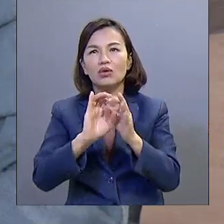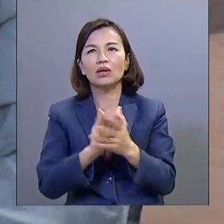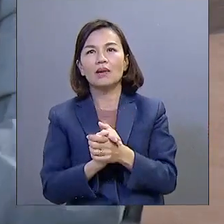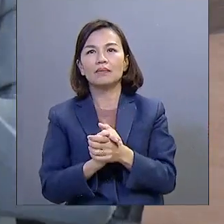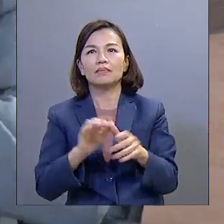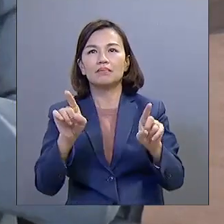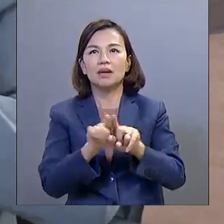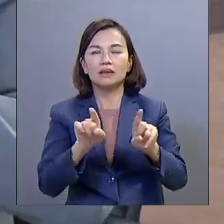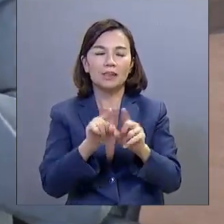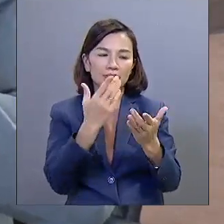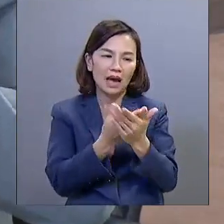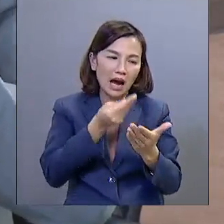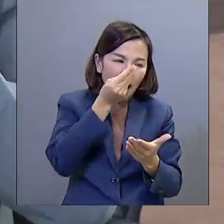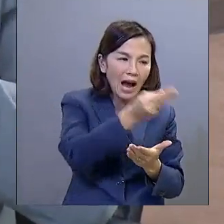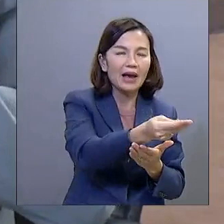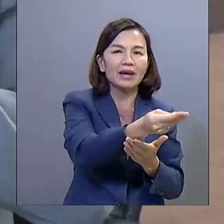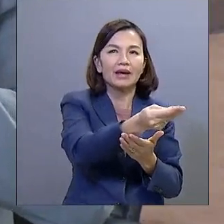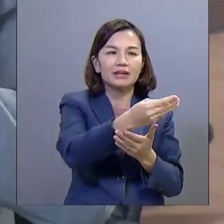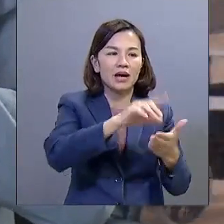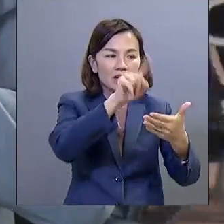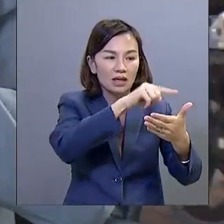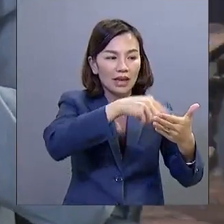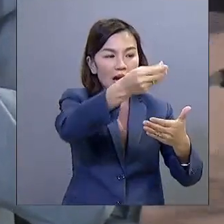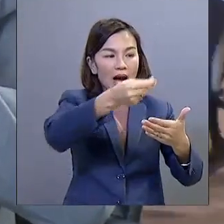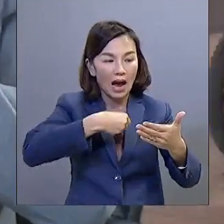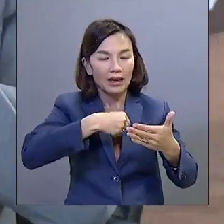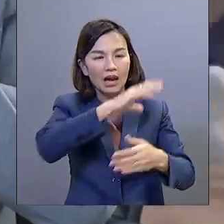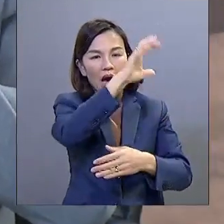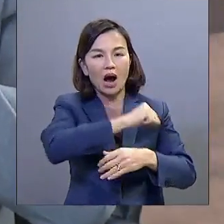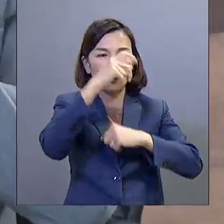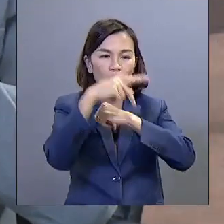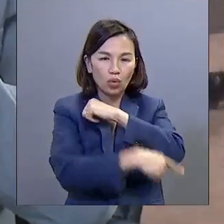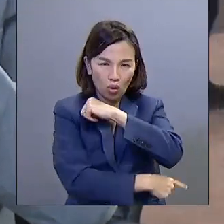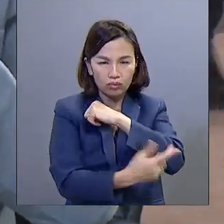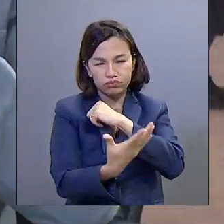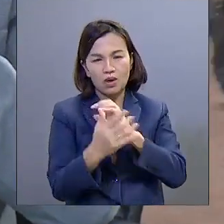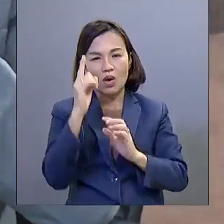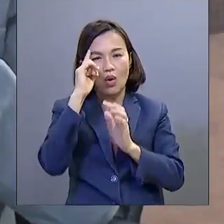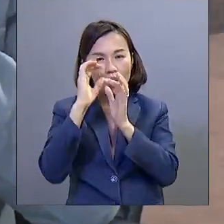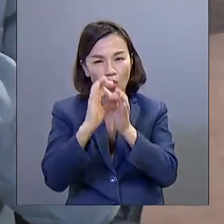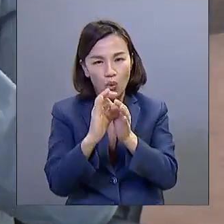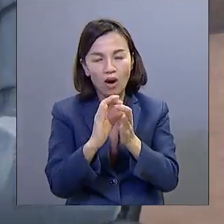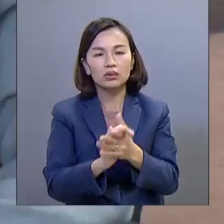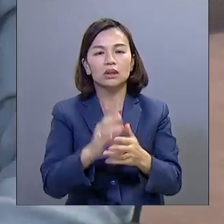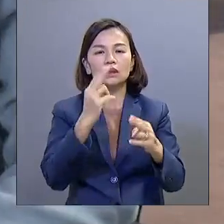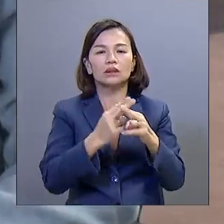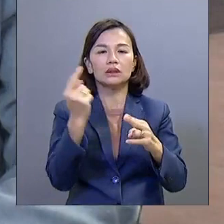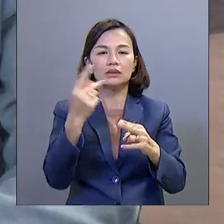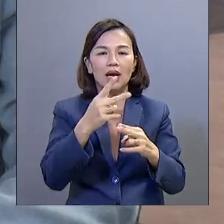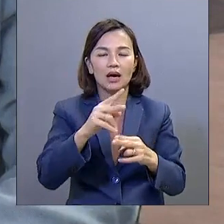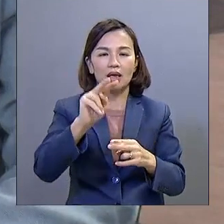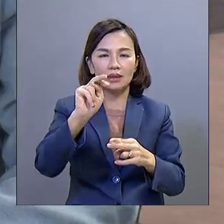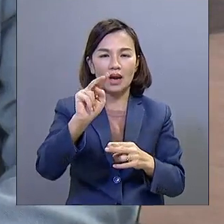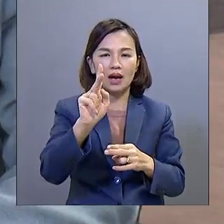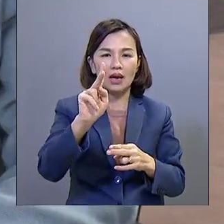ธนกิจการเมืองเรื่องนี้ที่เรามีข้อห่วงใหญ่มีความกังวลนั่นเองว่าสิ่ง